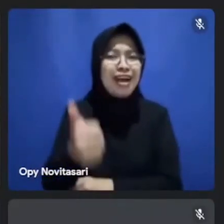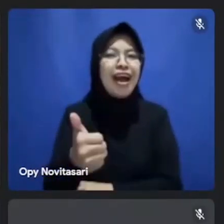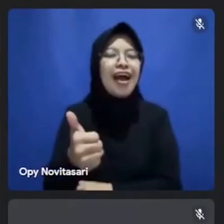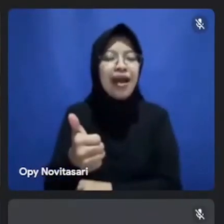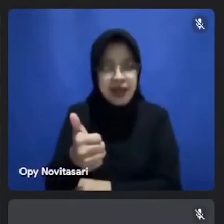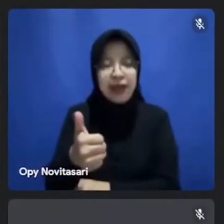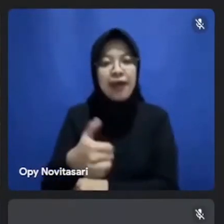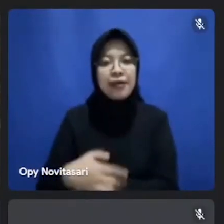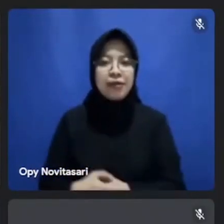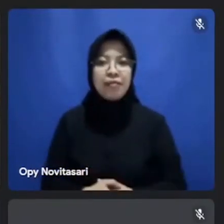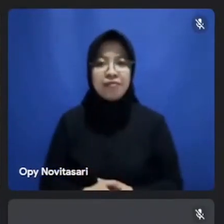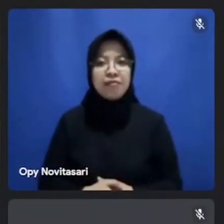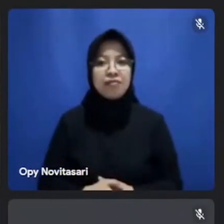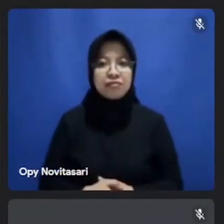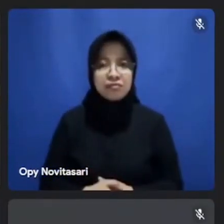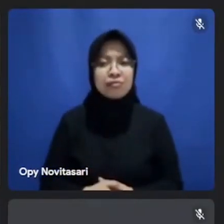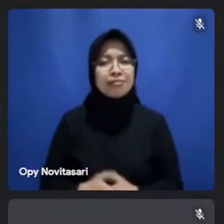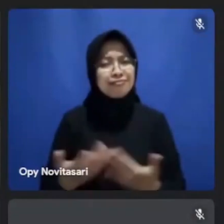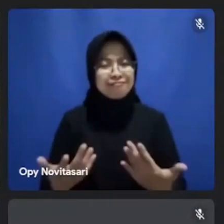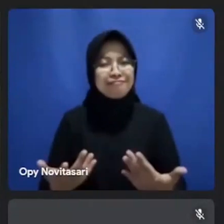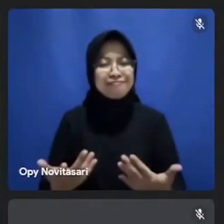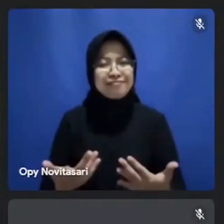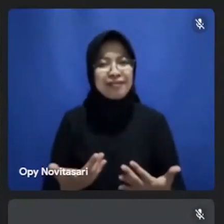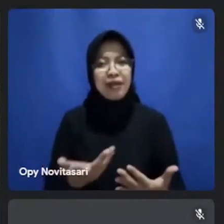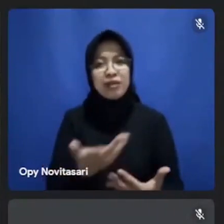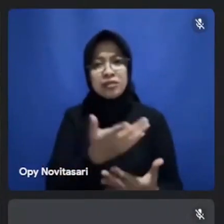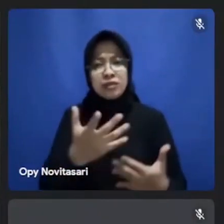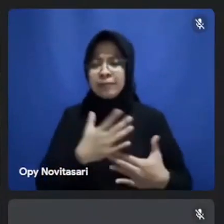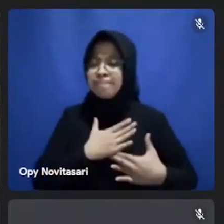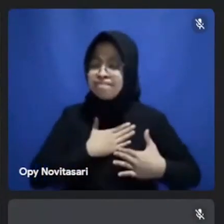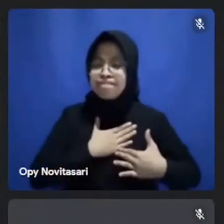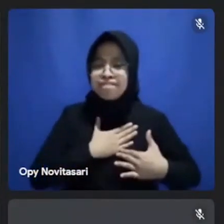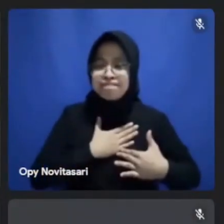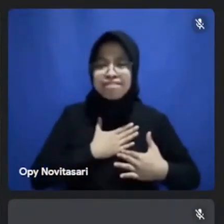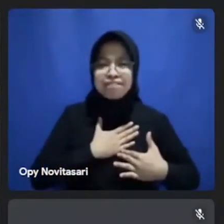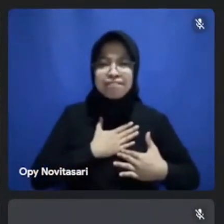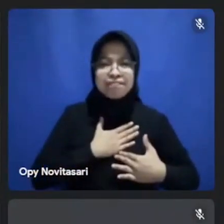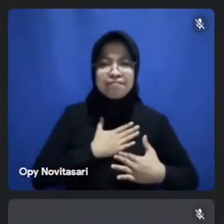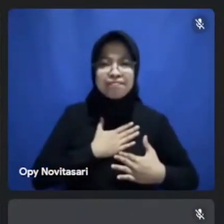visual dan itu sangat membuat saya